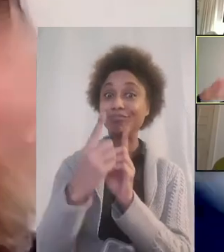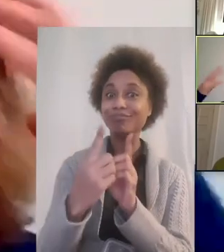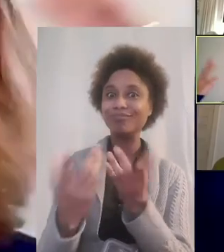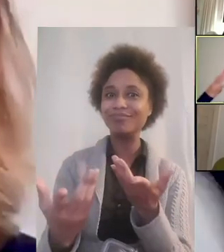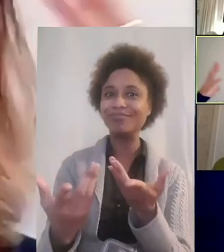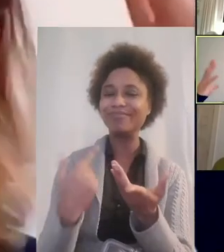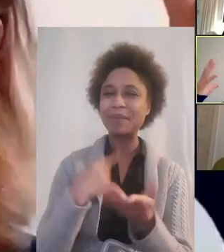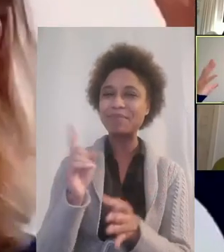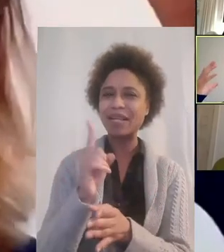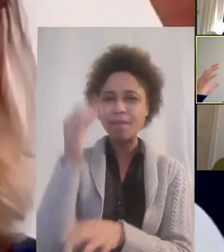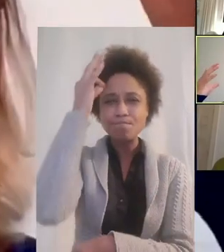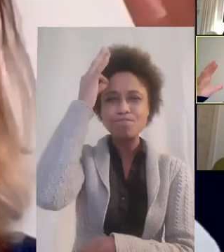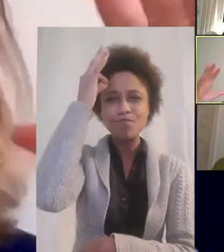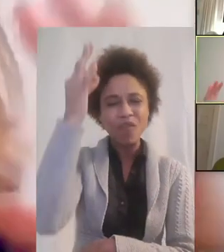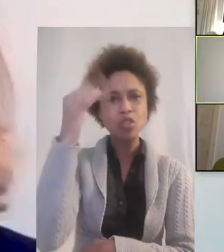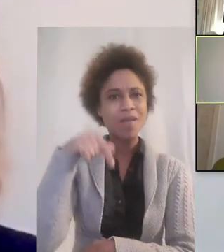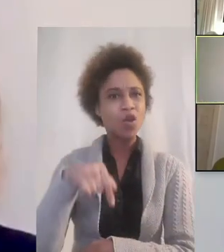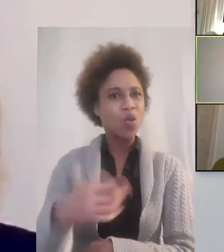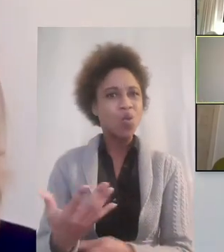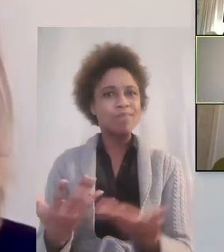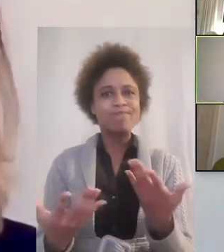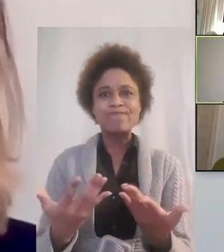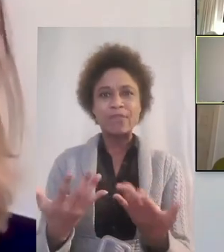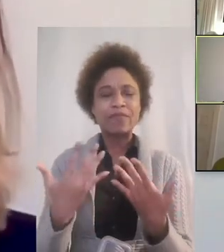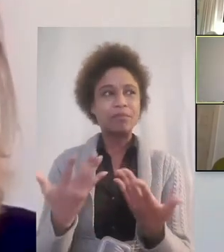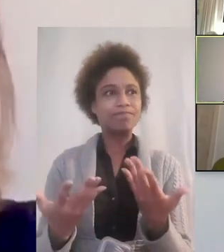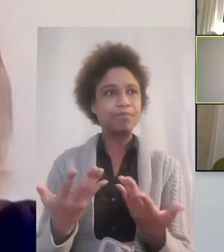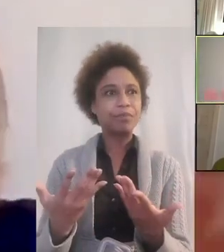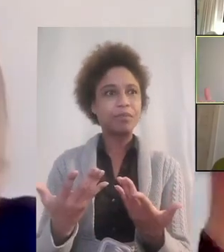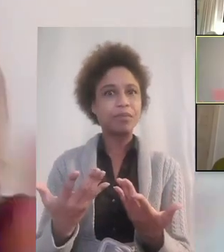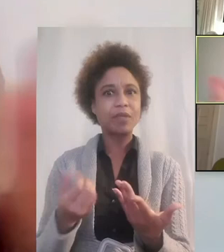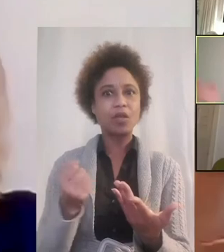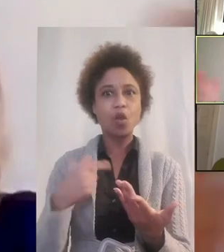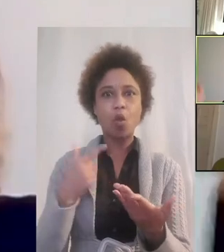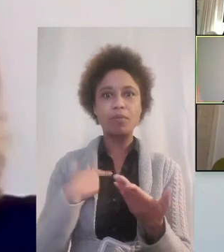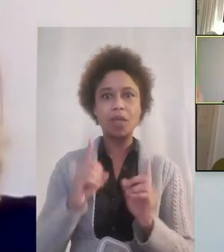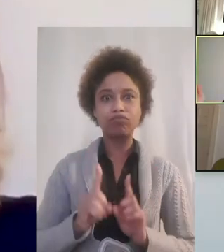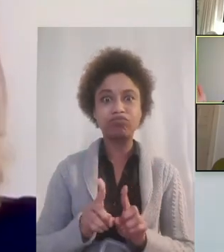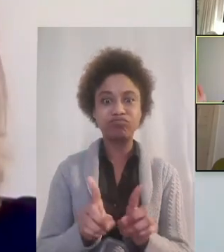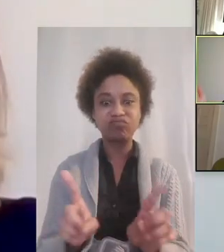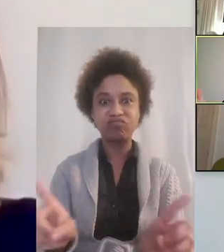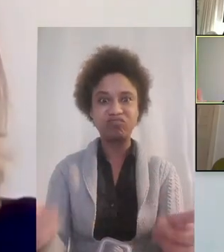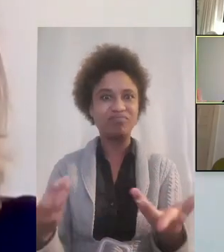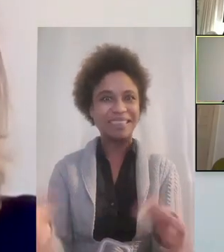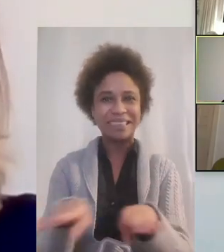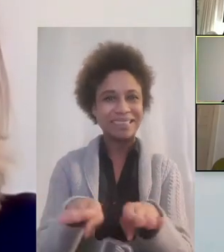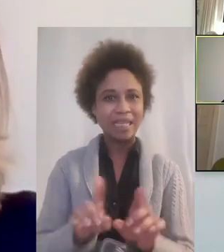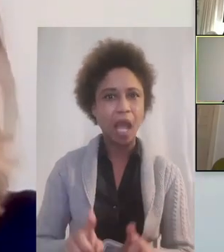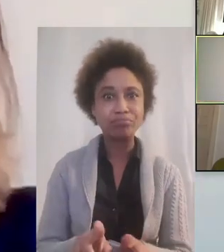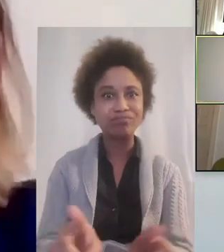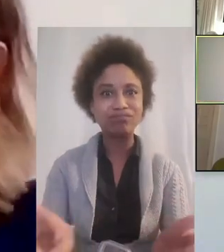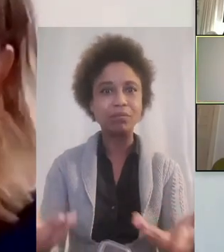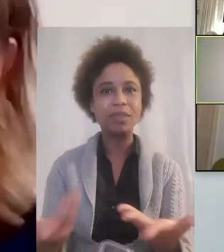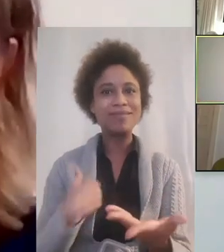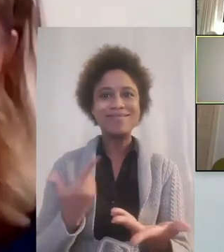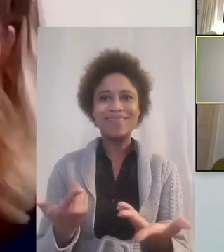Maar in ieder geval dat bewustzijn. Want dat is nu wel vaak zo dat je, omdat we een beetje uit elkaar worden gehouden, en dan